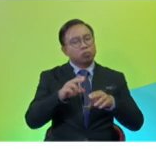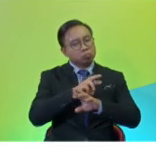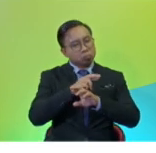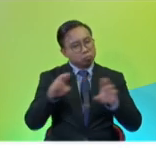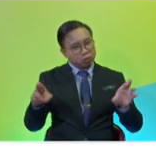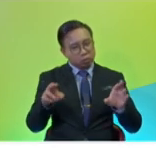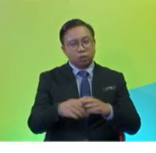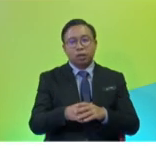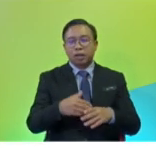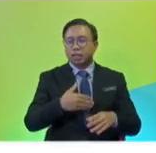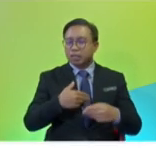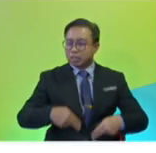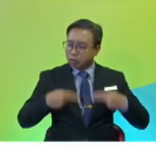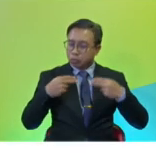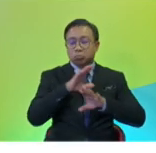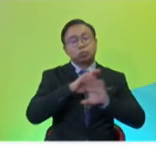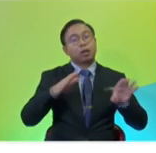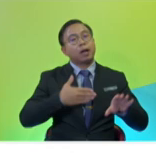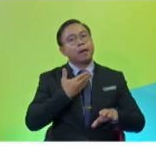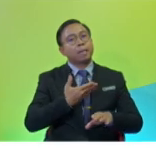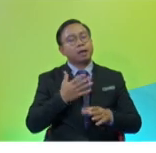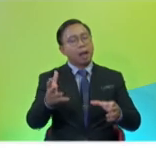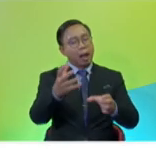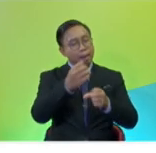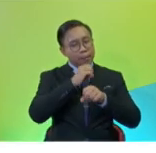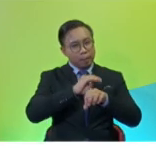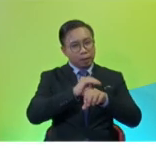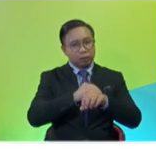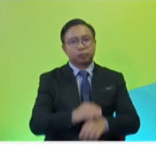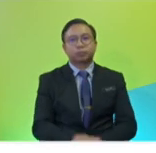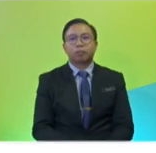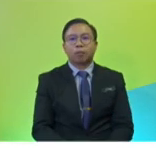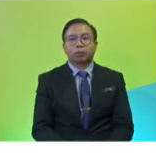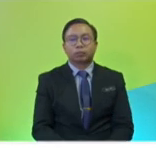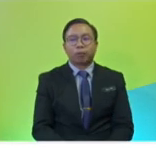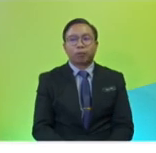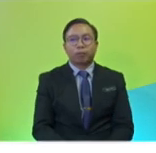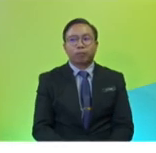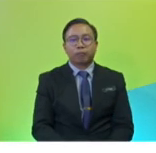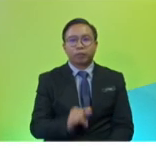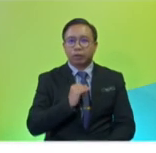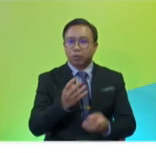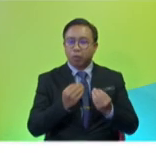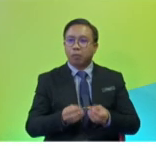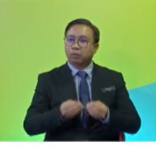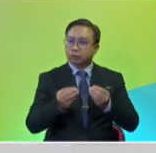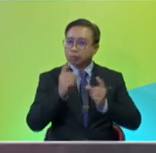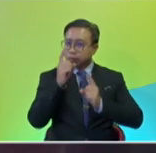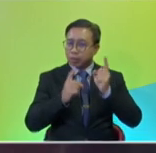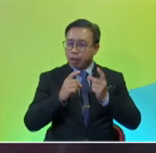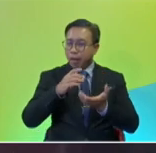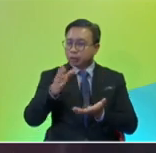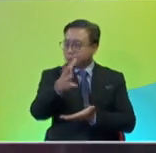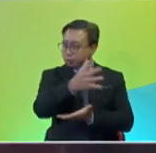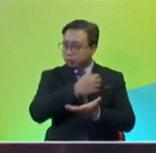hidup tidak berseronok dan juga mengambil masa. Okey, jadi saya nak bagi bintang bagi semua